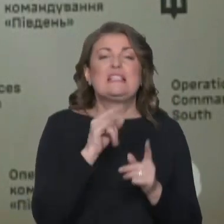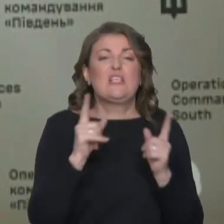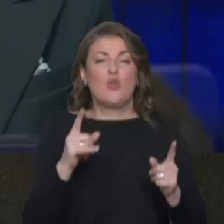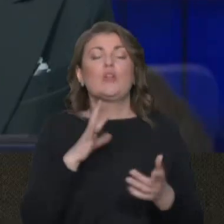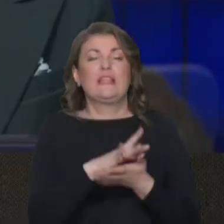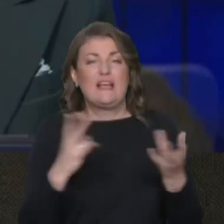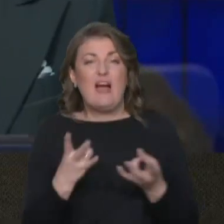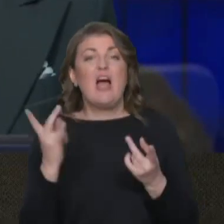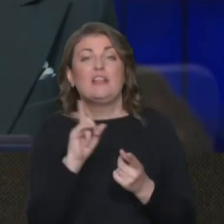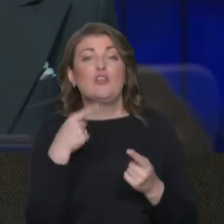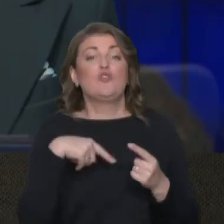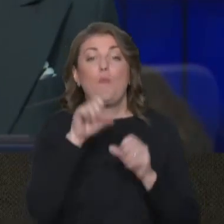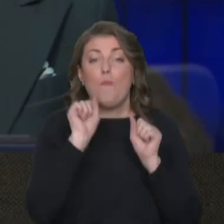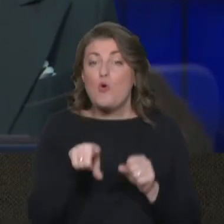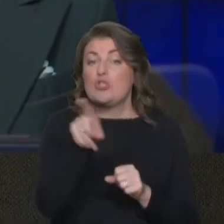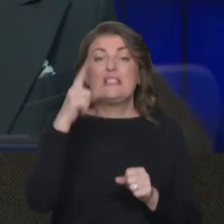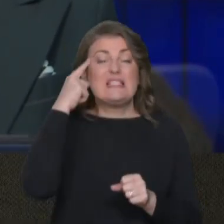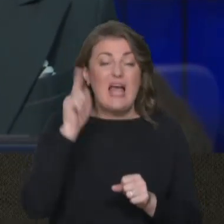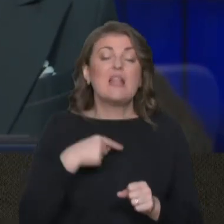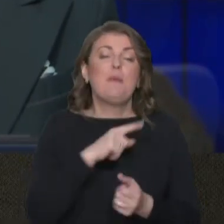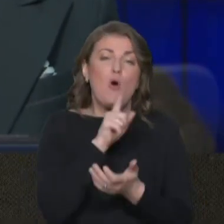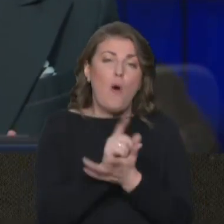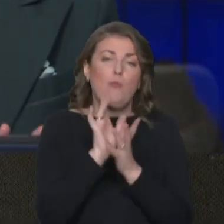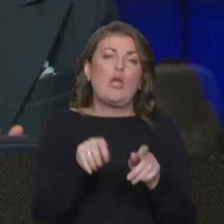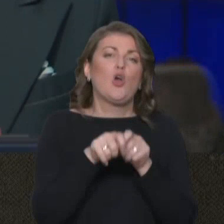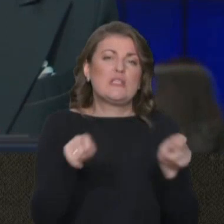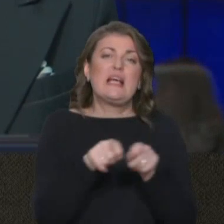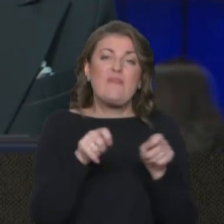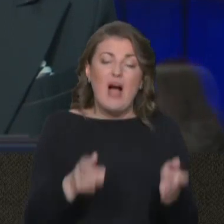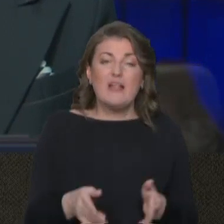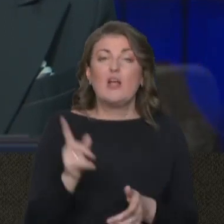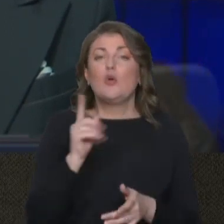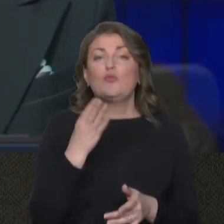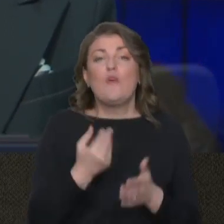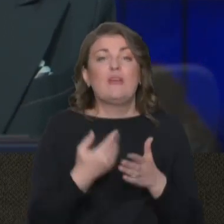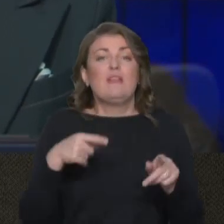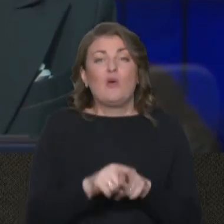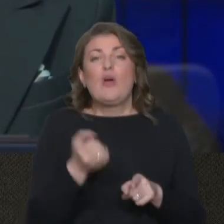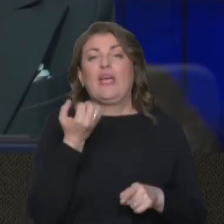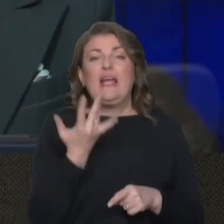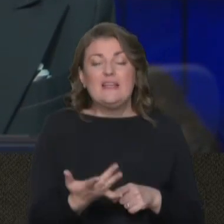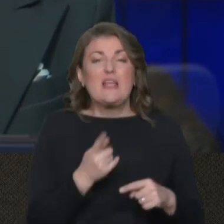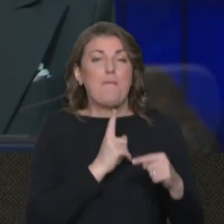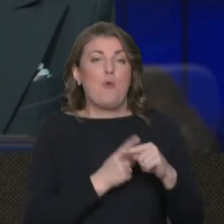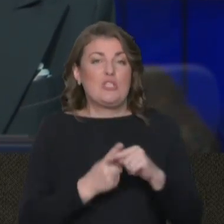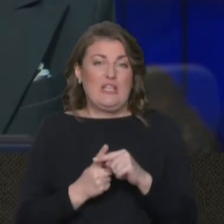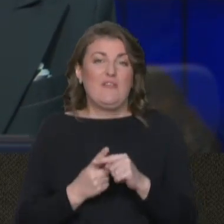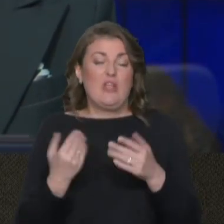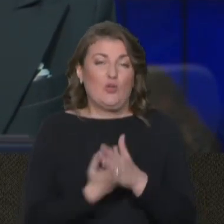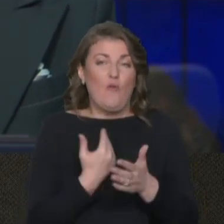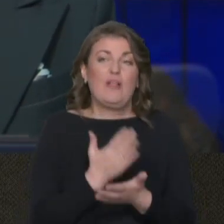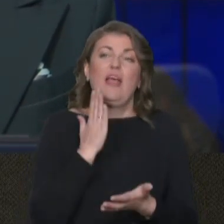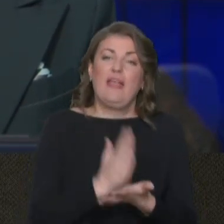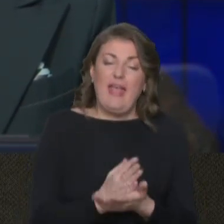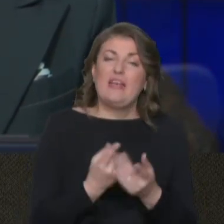буде знати, ми обов'язково будемо розкривати, тому що від такої кількості позитивних новин є